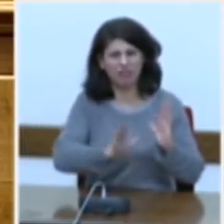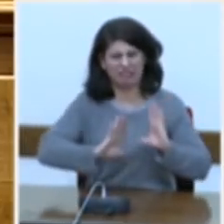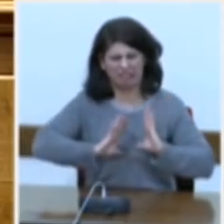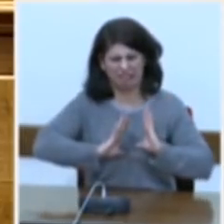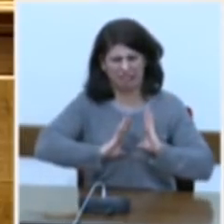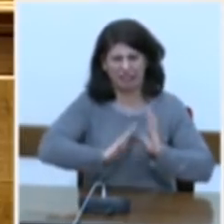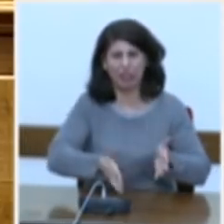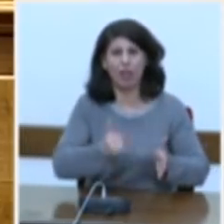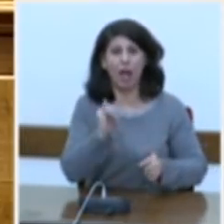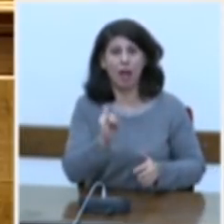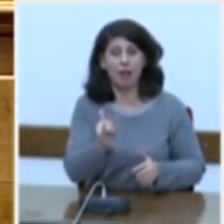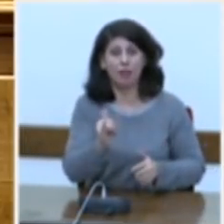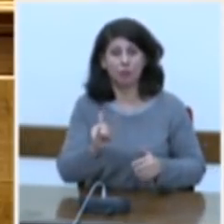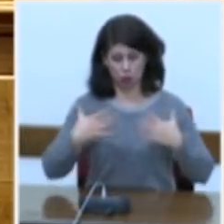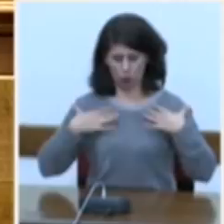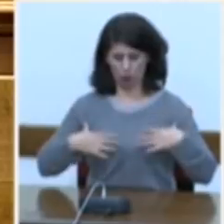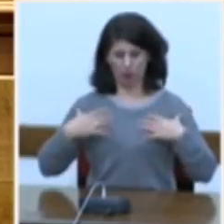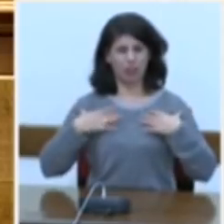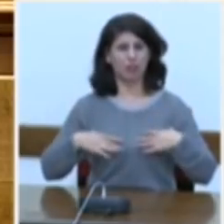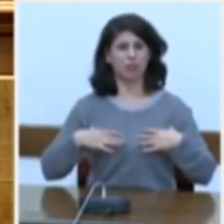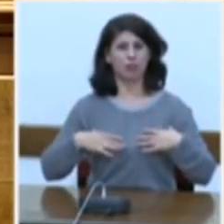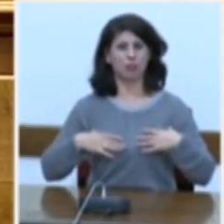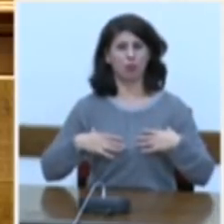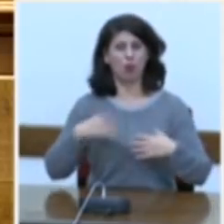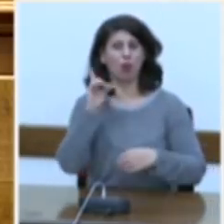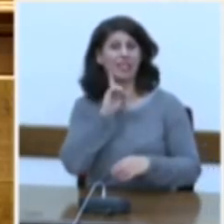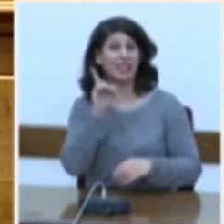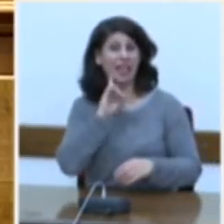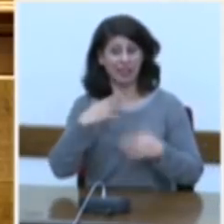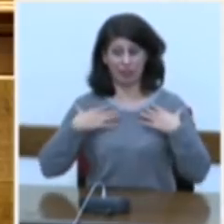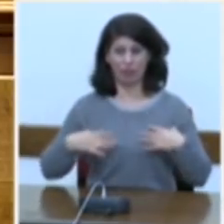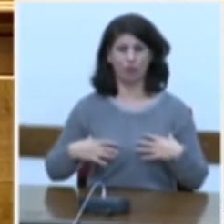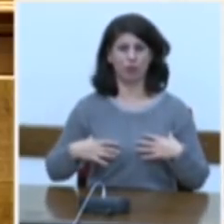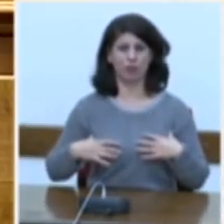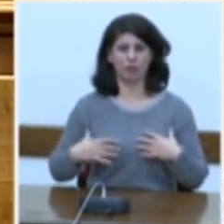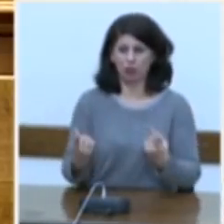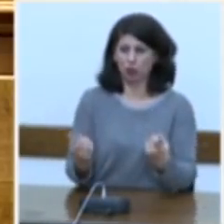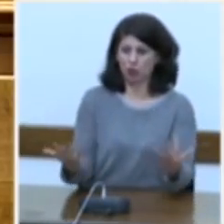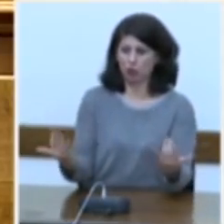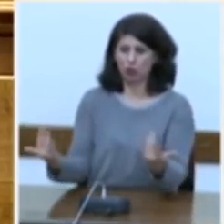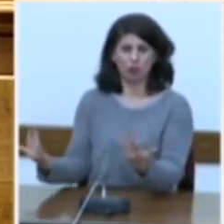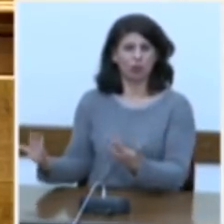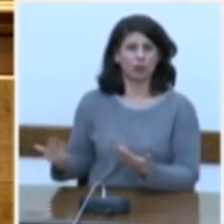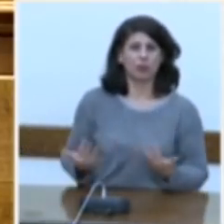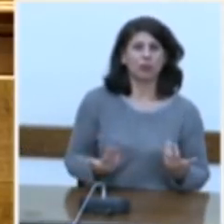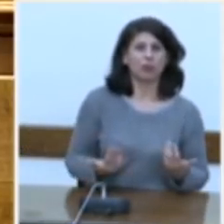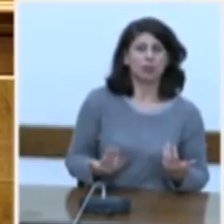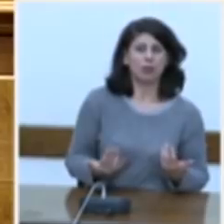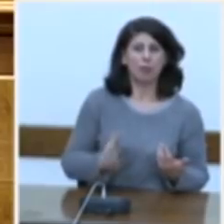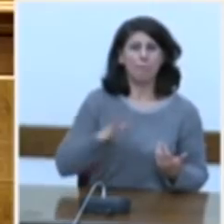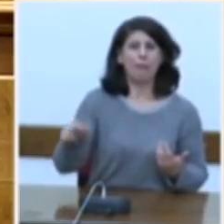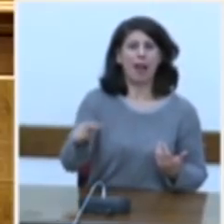χυδαία ακόμα και στον ντύσιμο των εργαζομένων γυναικών για την προσέλκυση, βλέπετε, πελατείας, όπως